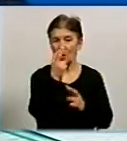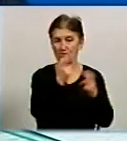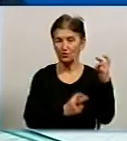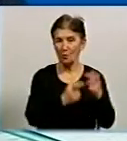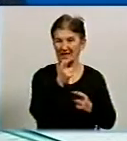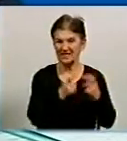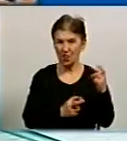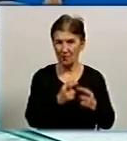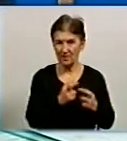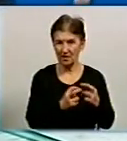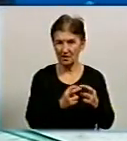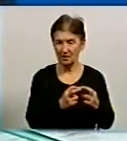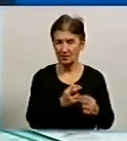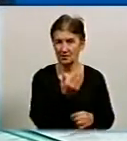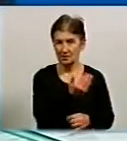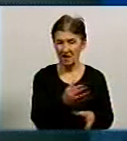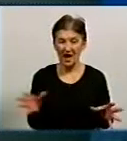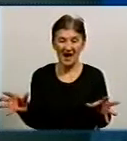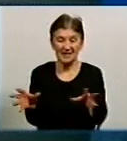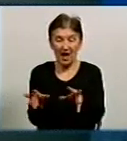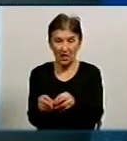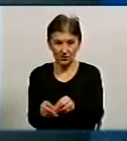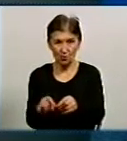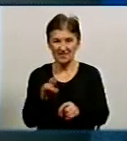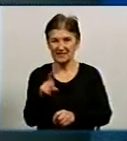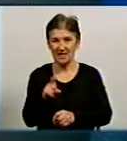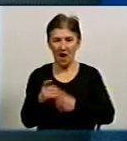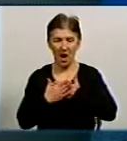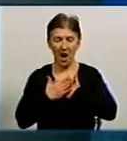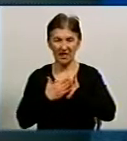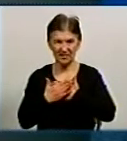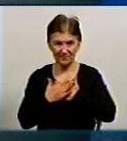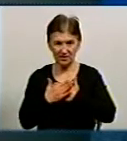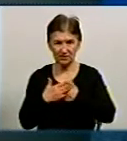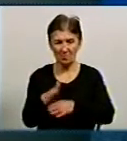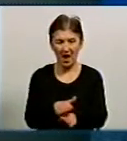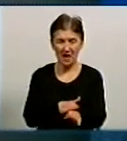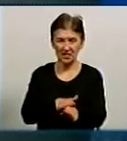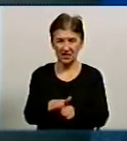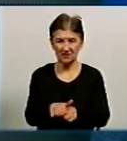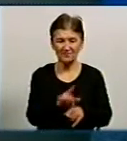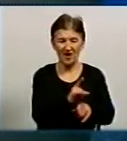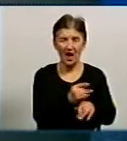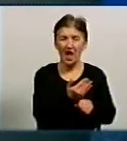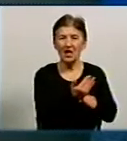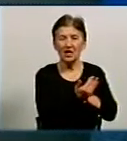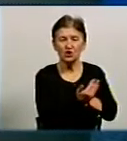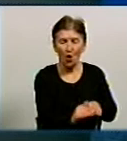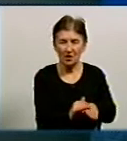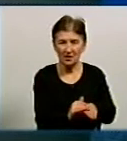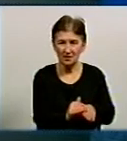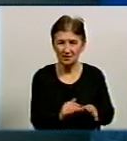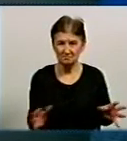підприємство разом з громадськими активістами ініціюють проєкт з дольовою участю того ж самого